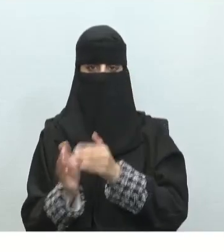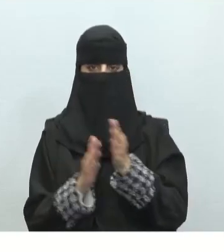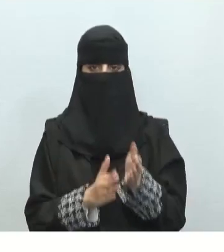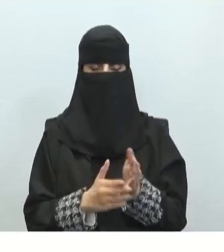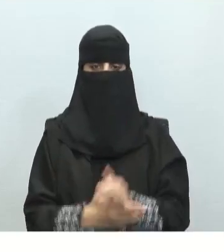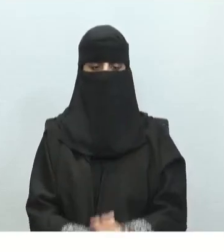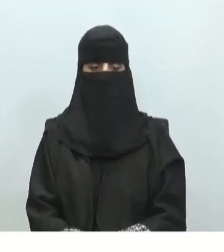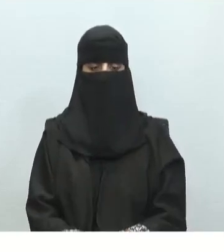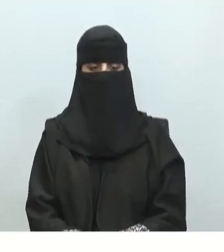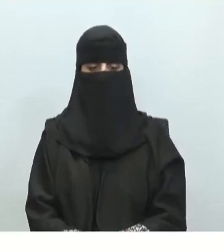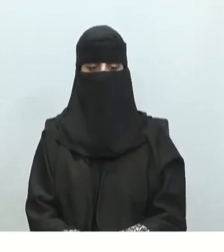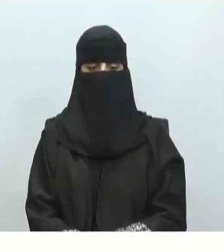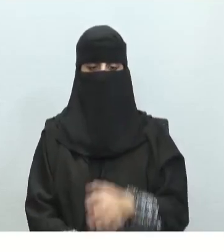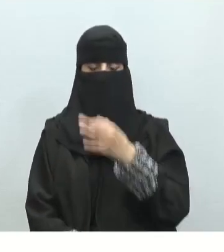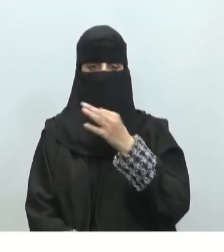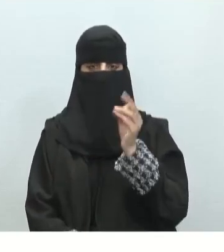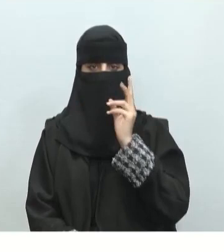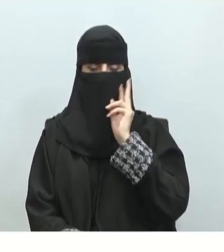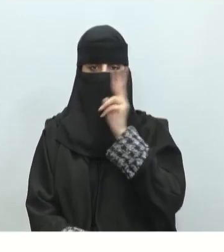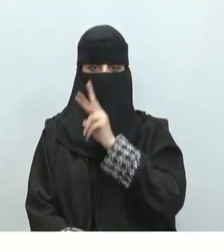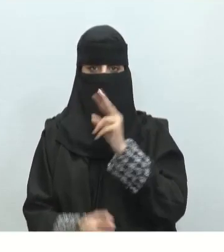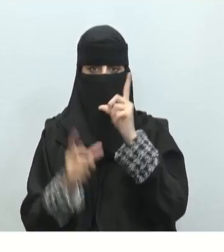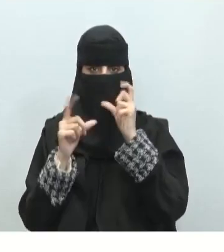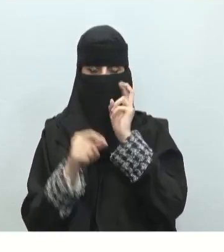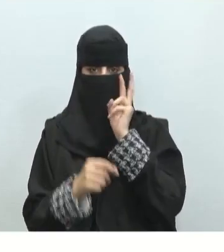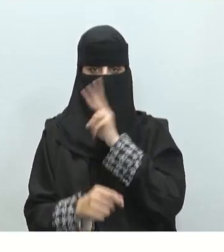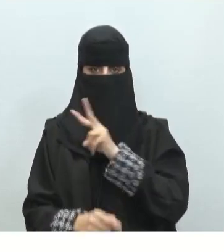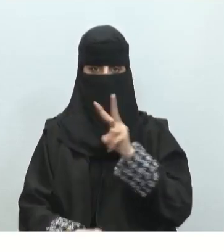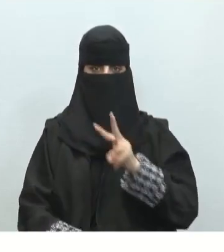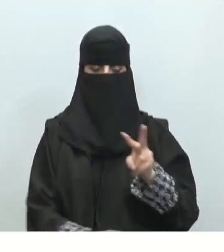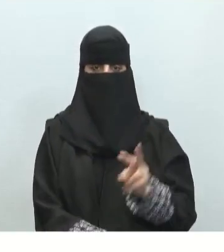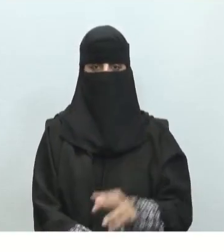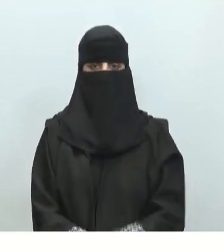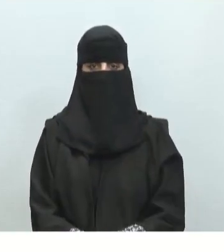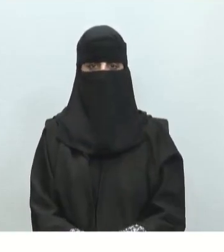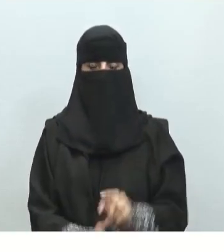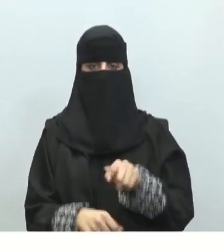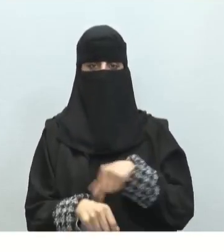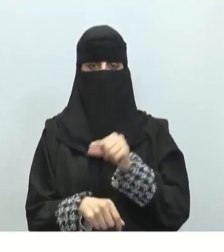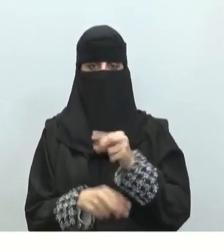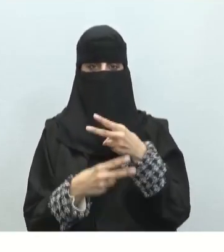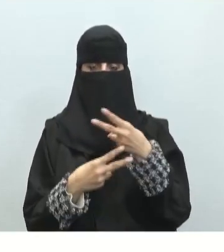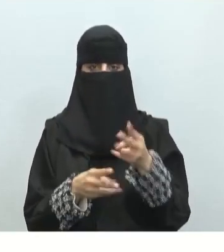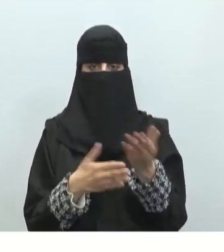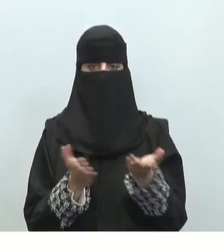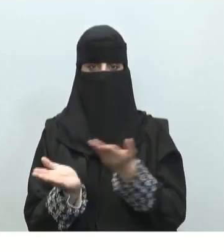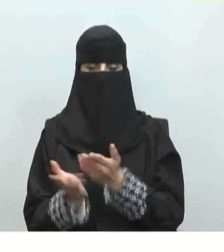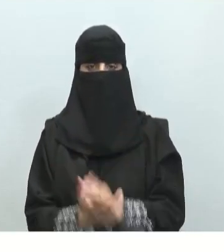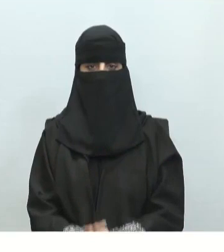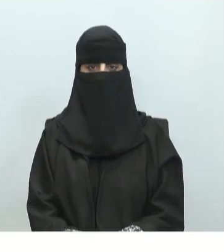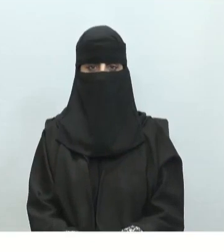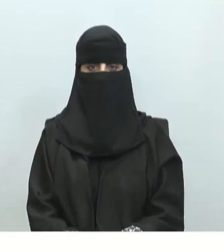وطني الاحظ ايها الابطال هذه الصور واتامل نصف دقيقه ثم